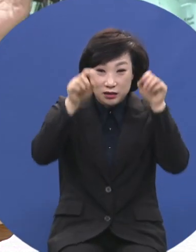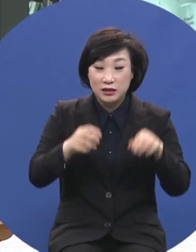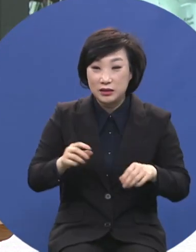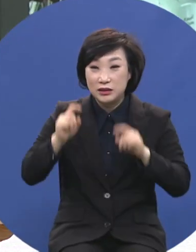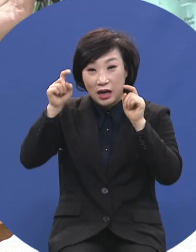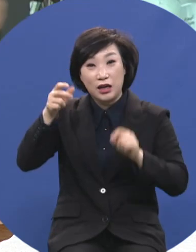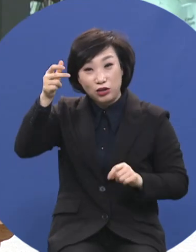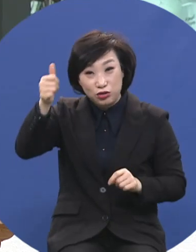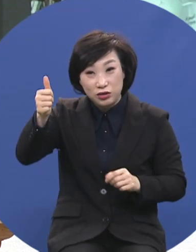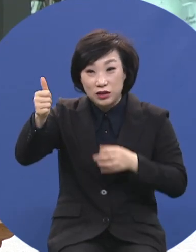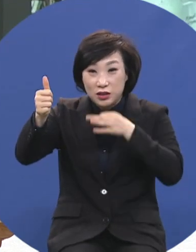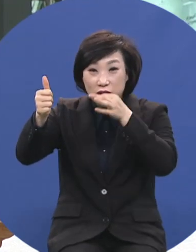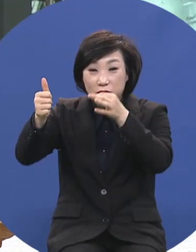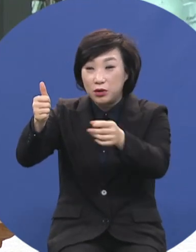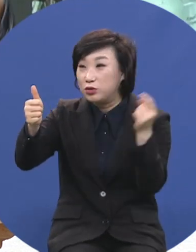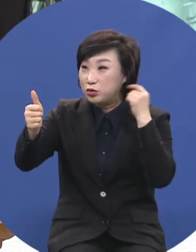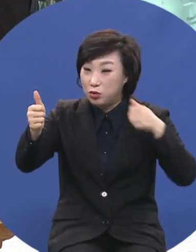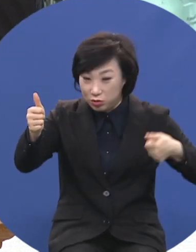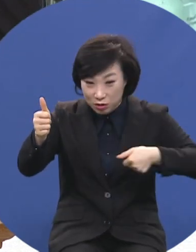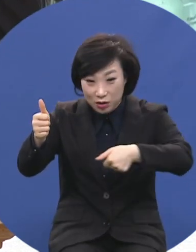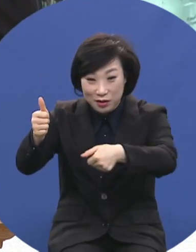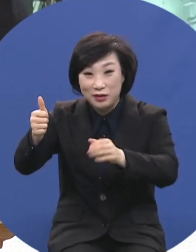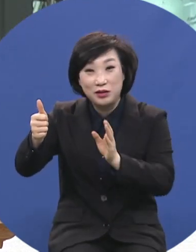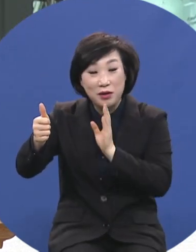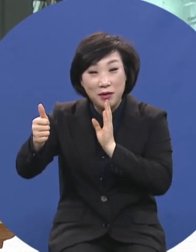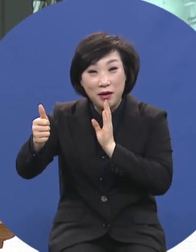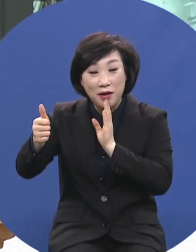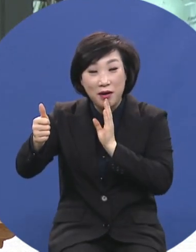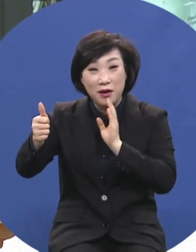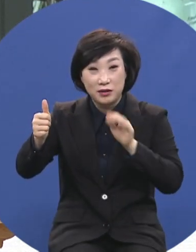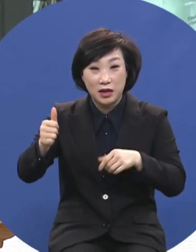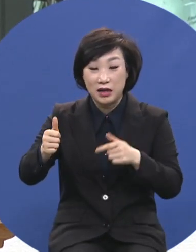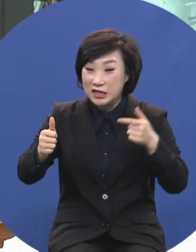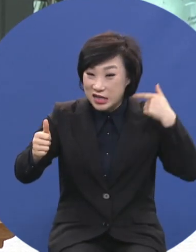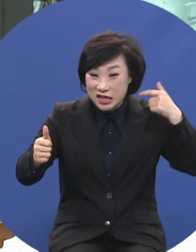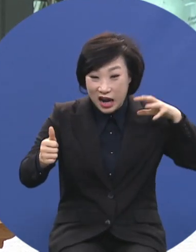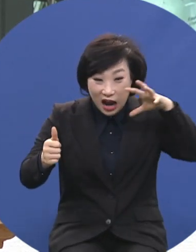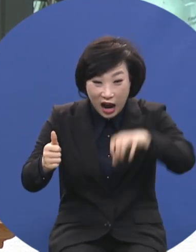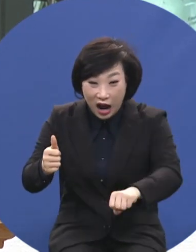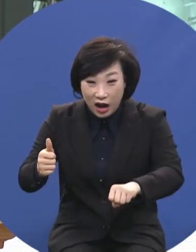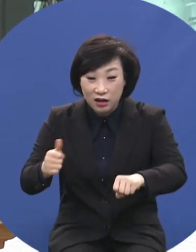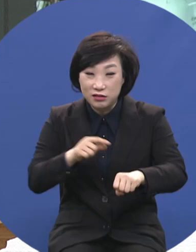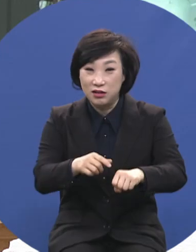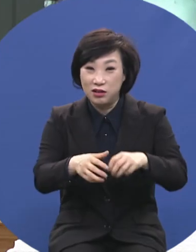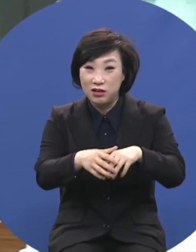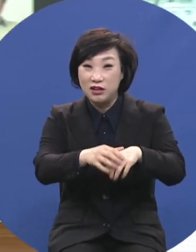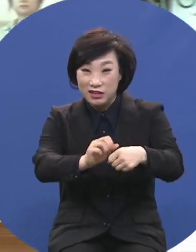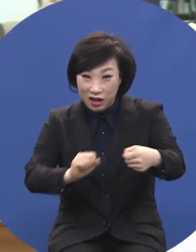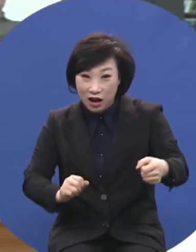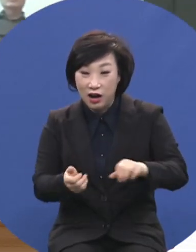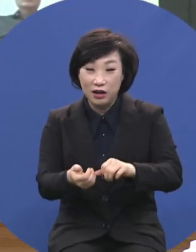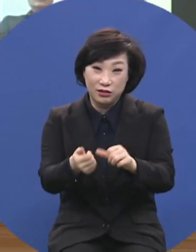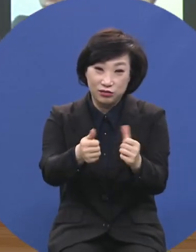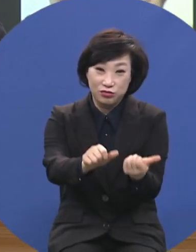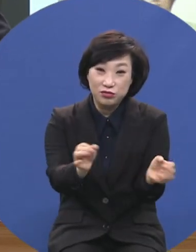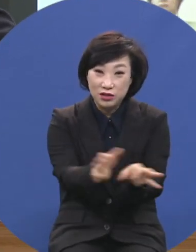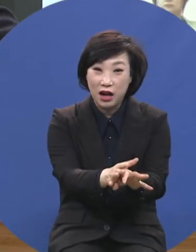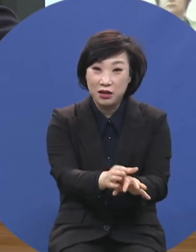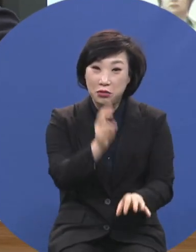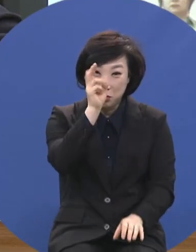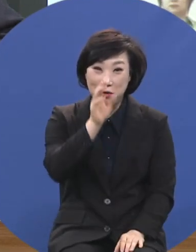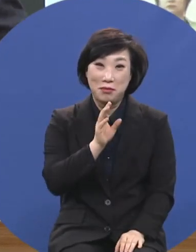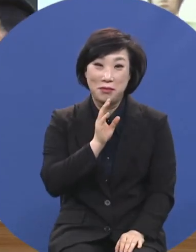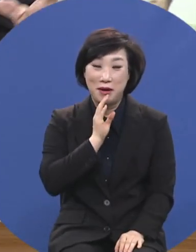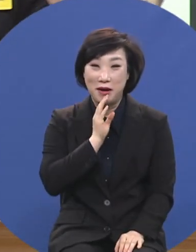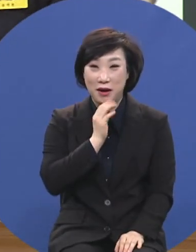움직이지 못하면 살 길이 없어요. 이지에게 당장에 갈기갈기 찢겨서 아주 흔적도 없어지고